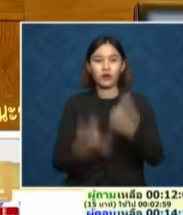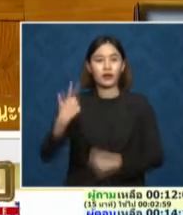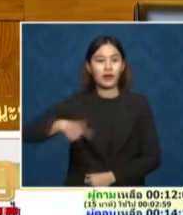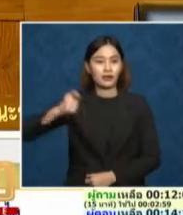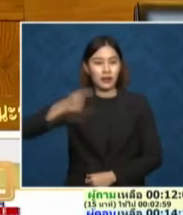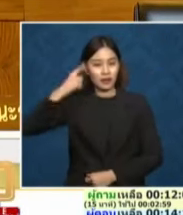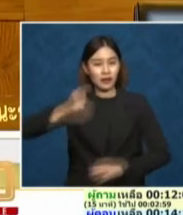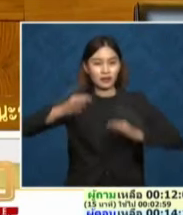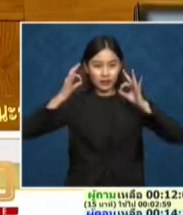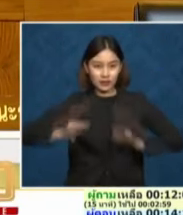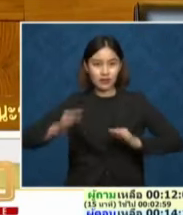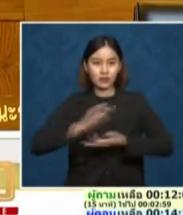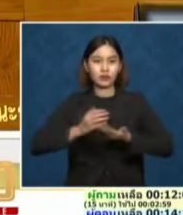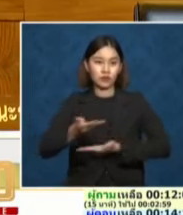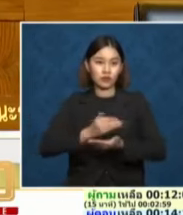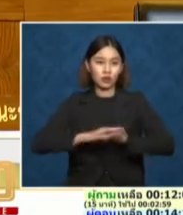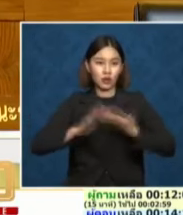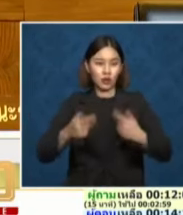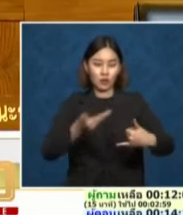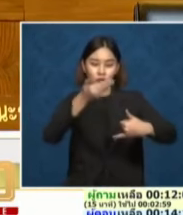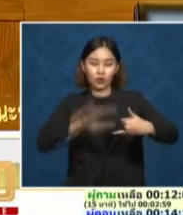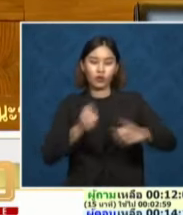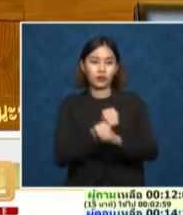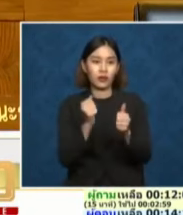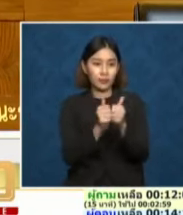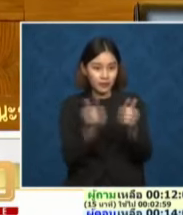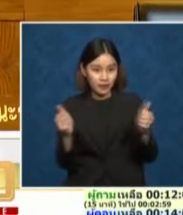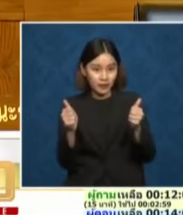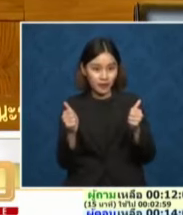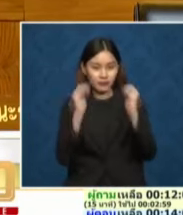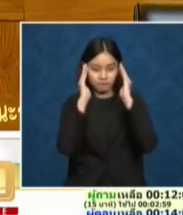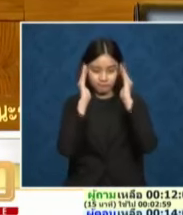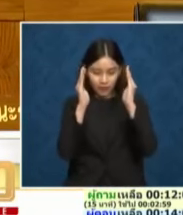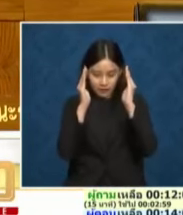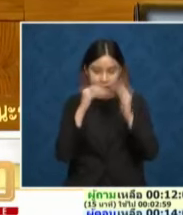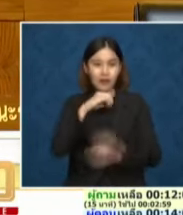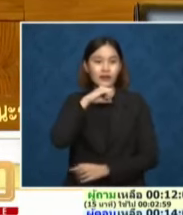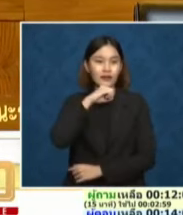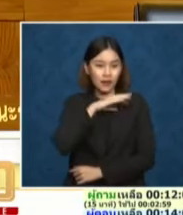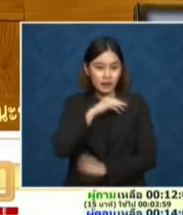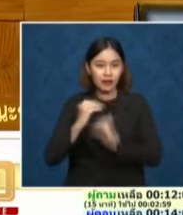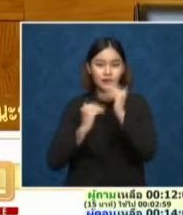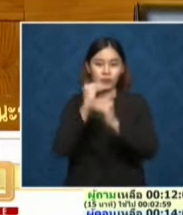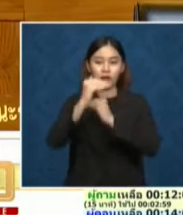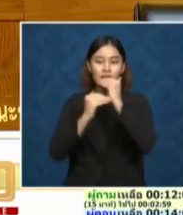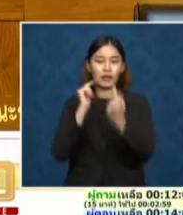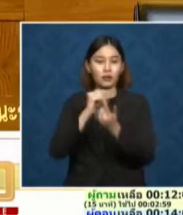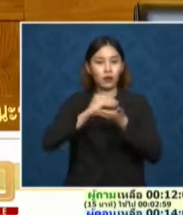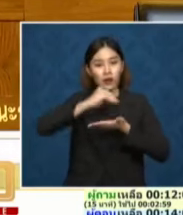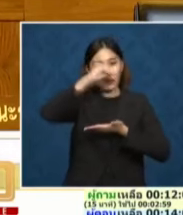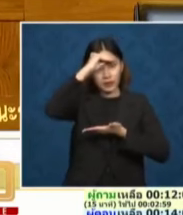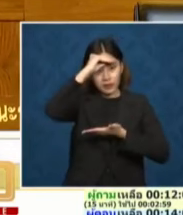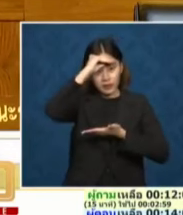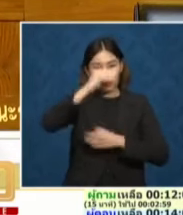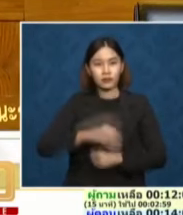าว่าเป็นโรคไหนเพราะวันนี้หลายคนตอบไปคนละทิศคนละทางคนละโร ค หรือถ้าเกิดชราภาพต้องชราภาพแล้วไม่ผ่านเ